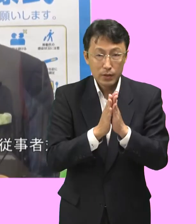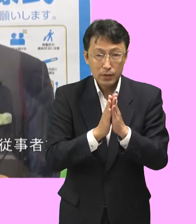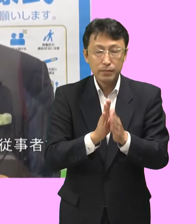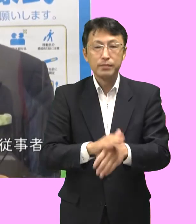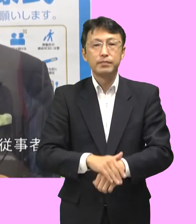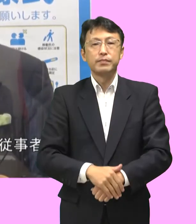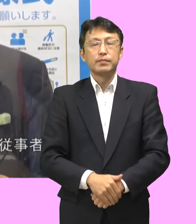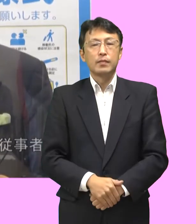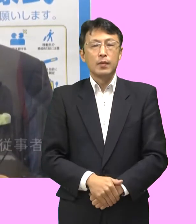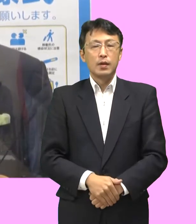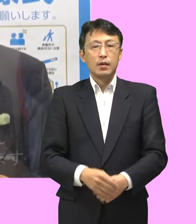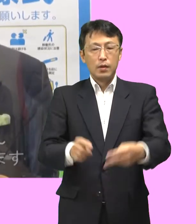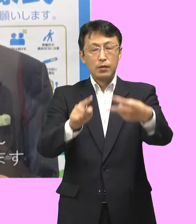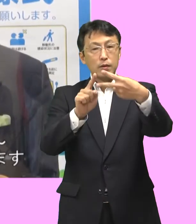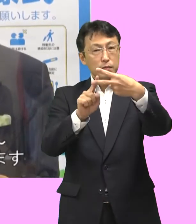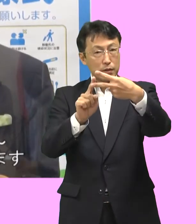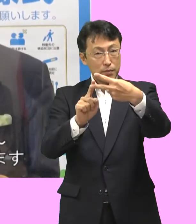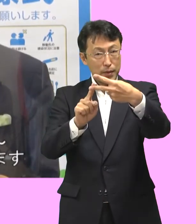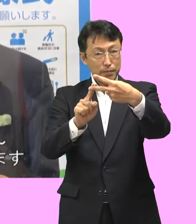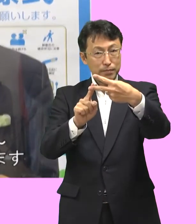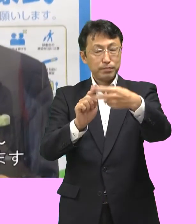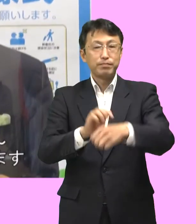で、次に移ります。2つ目であります。